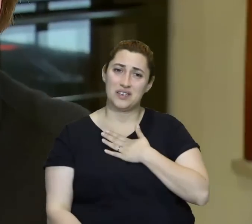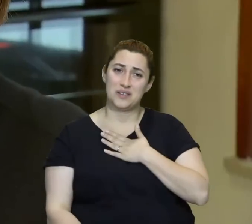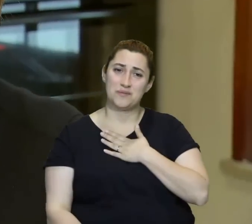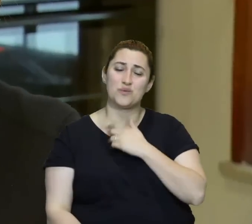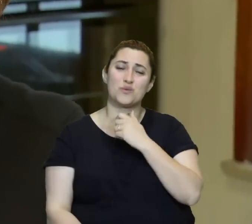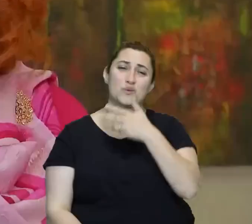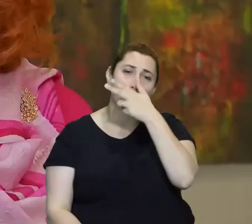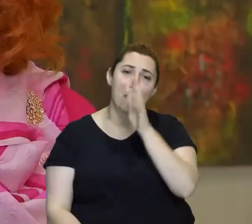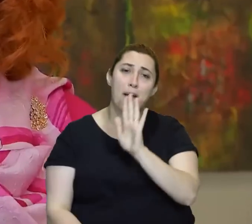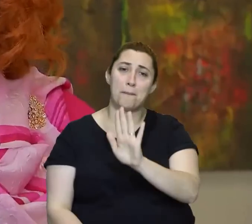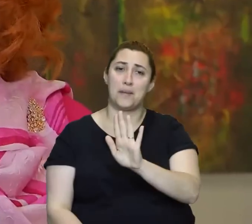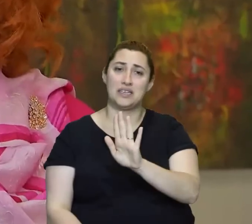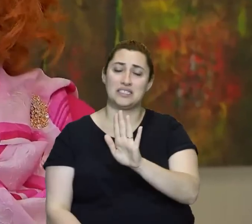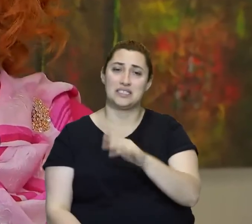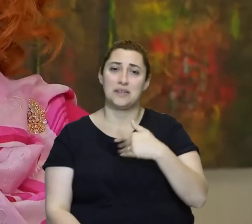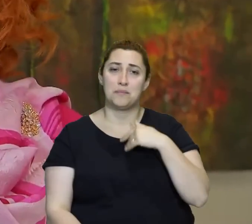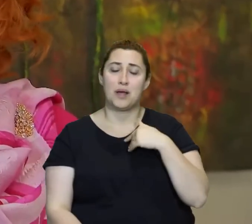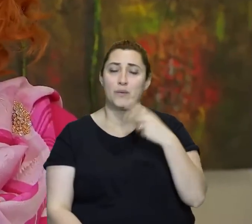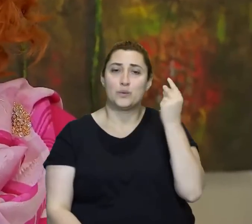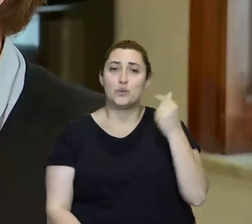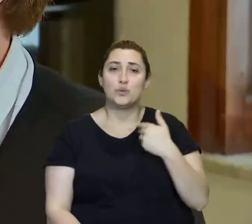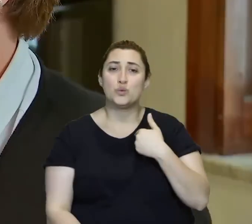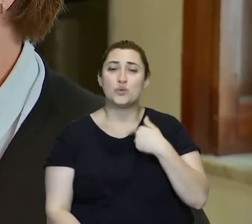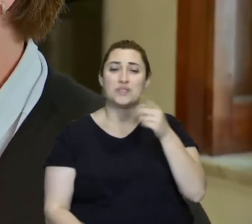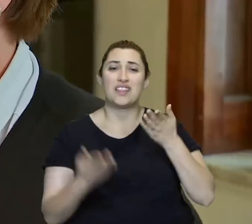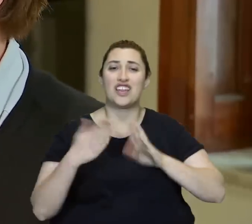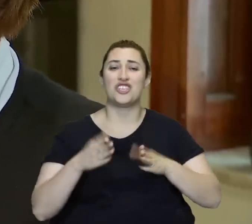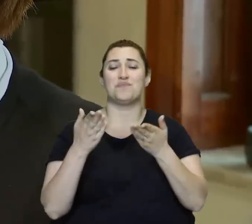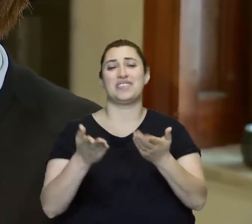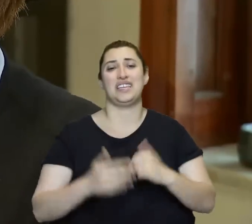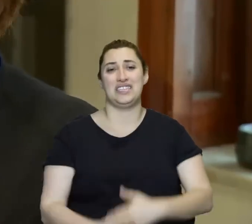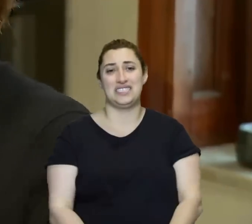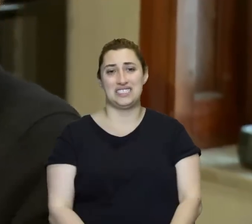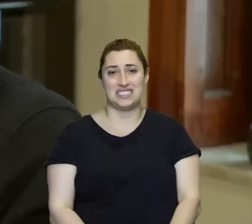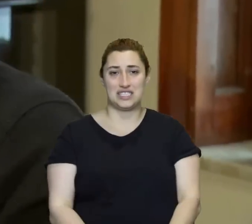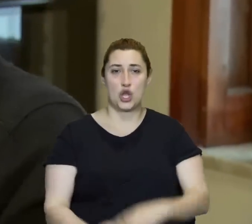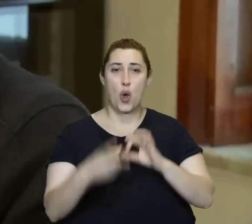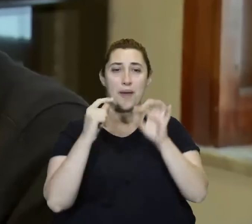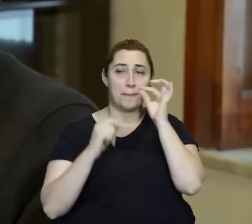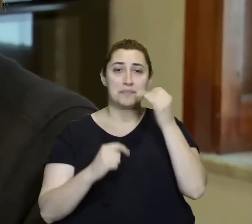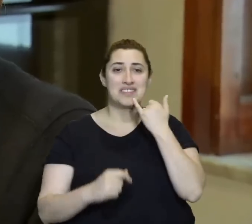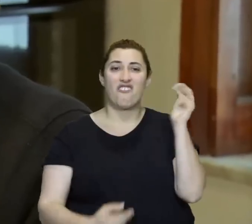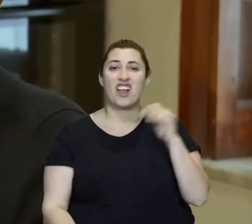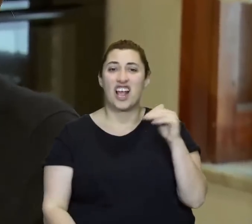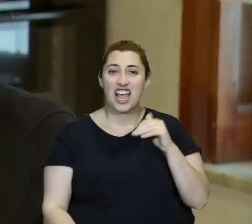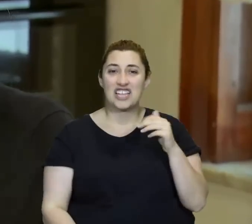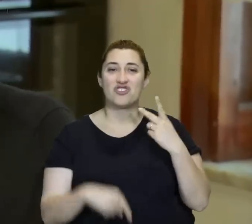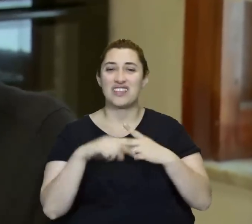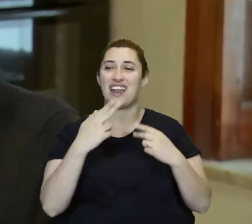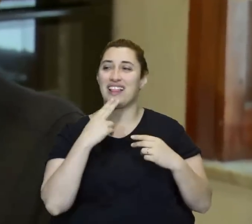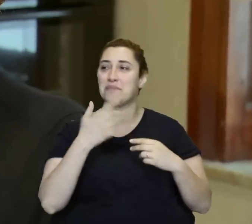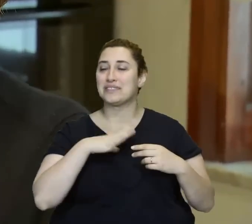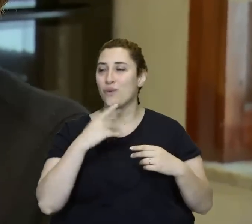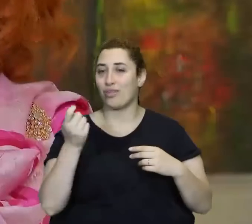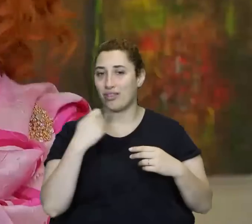ne olur kusuruma bakmayın. Ben tamamen unutmuşum sizin rejimde olduğunuzu. Ömer Bey'in misafiri var. Zehra Hanım